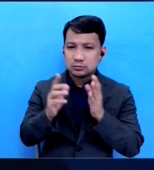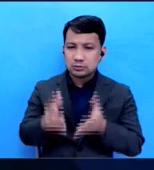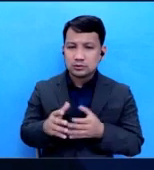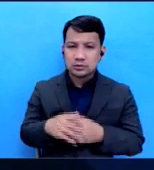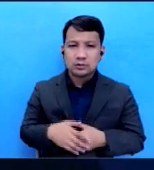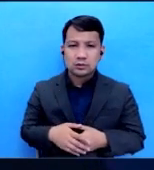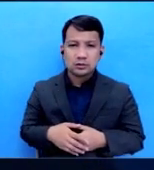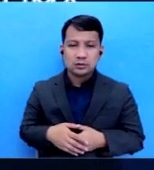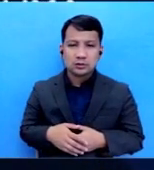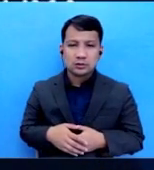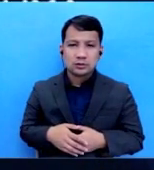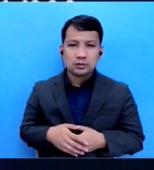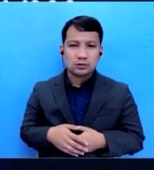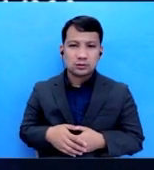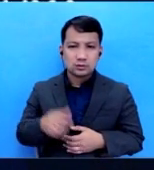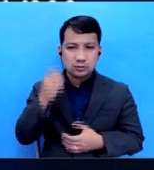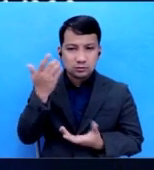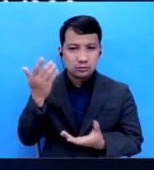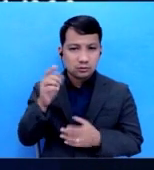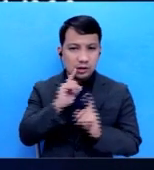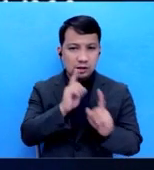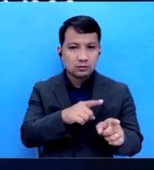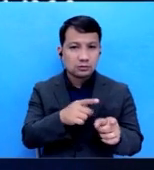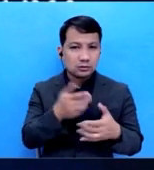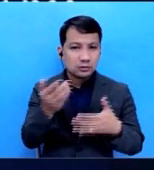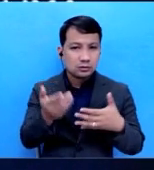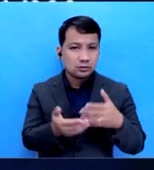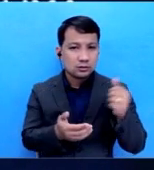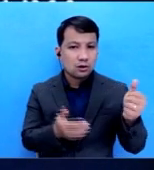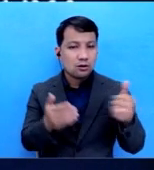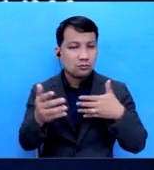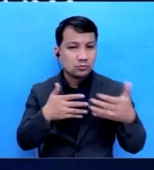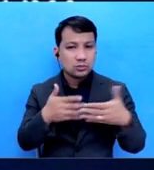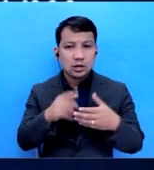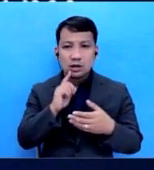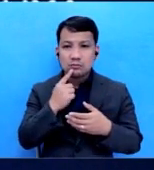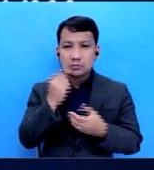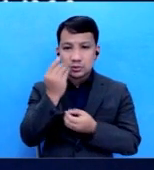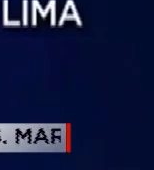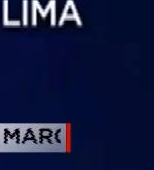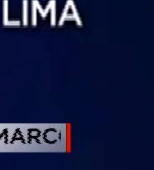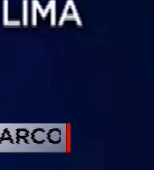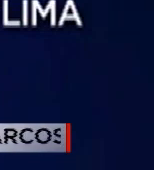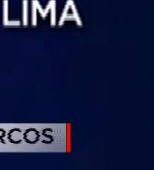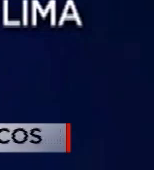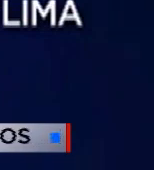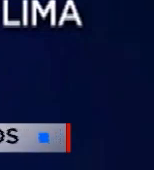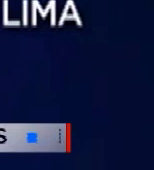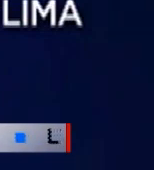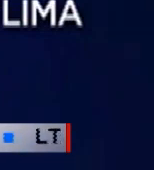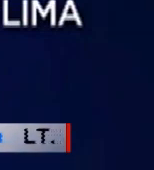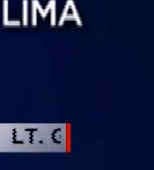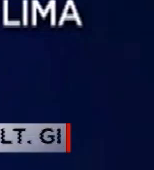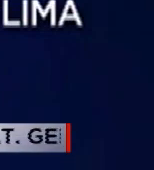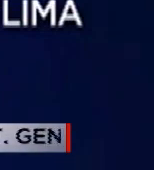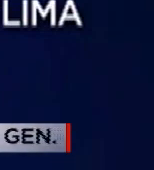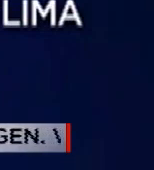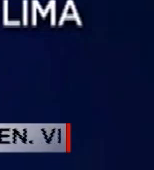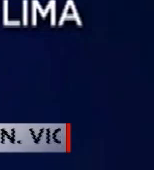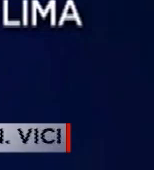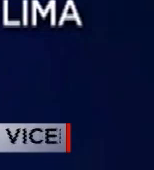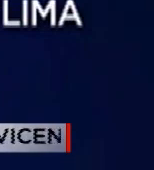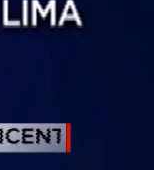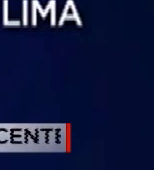Secretary Aguirre should just answer the charges against him because these are very serious transgressions of our rules. And